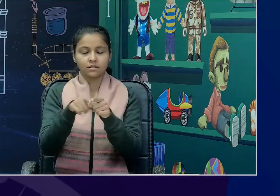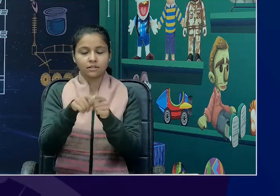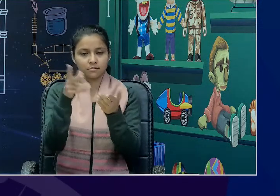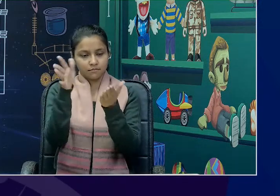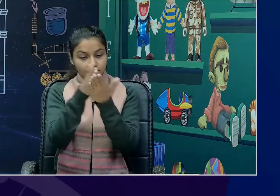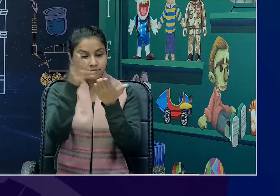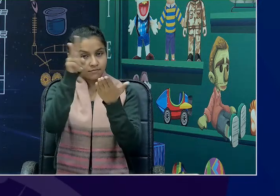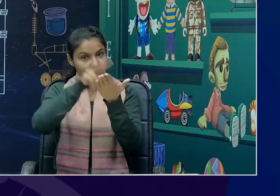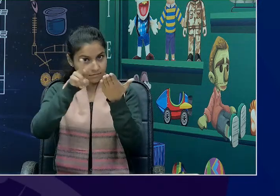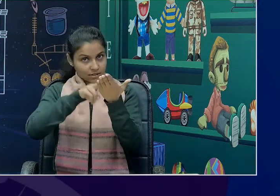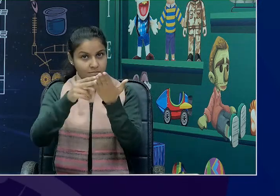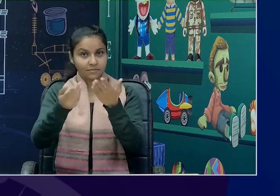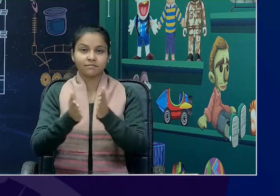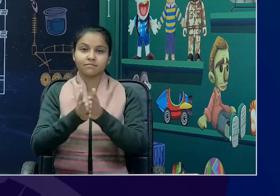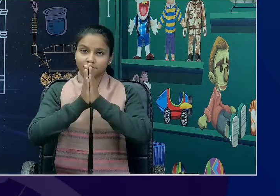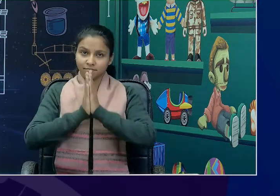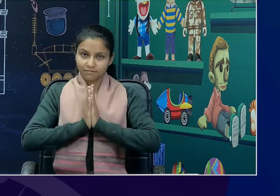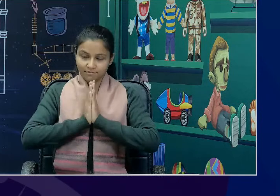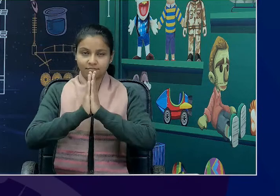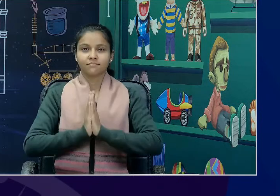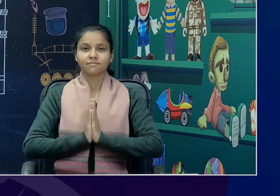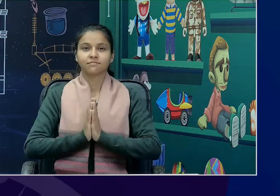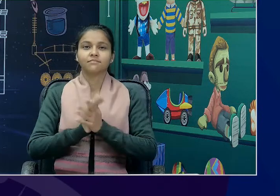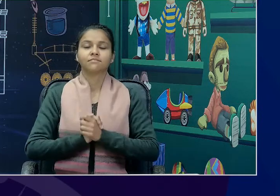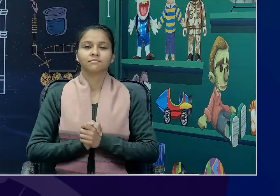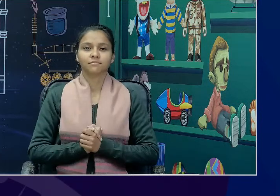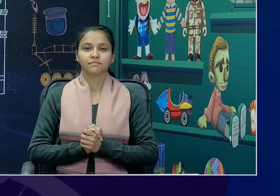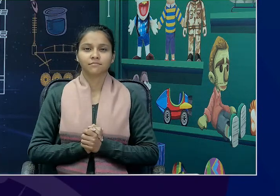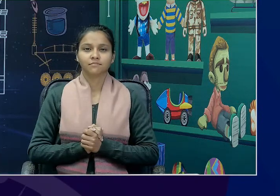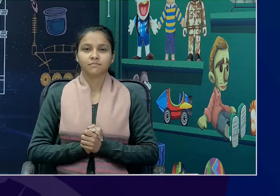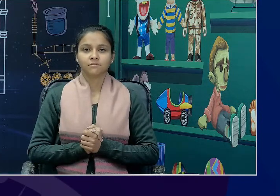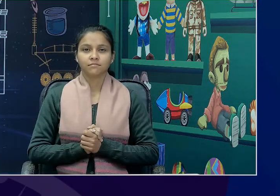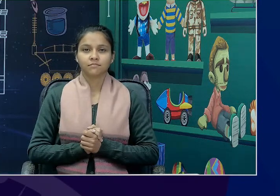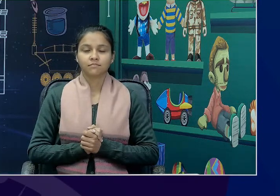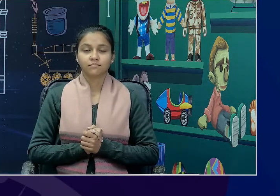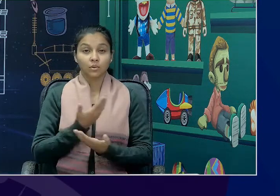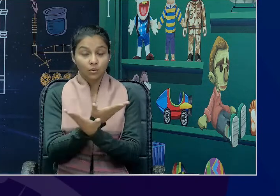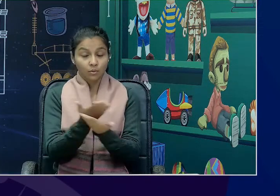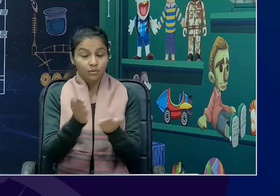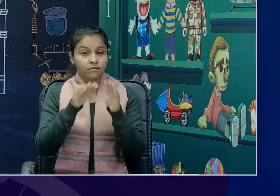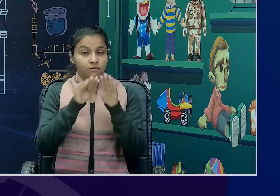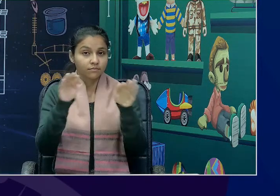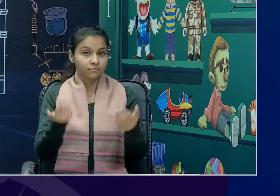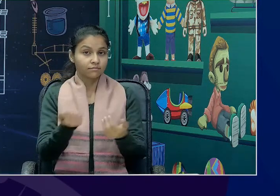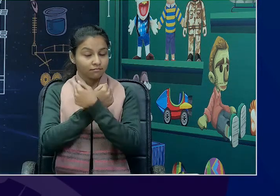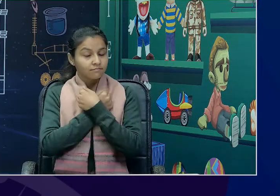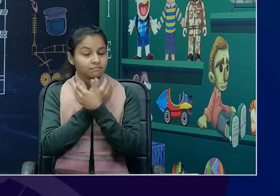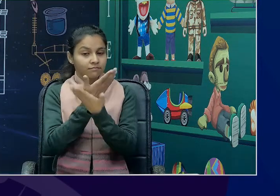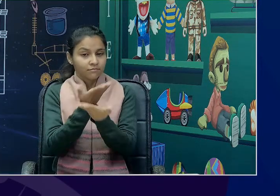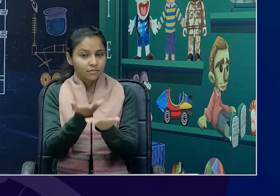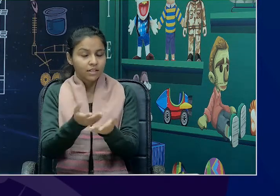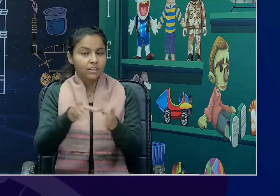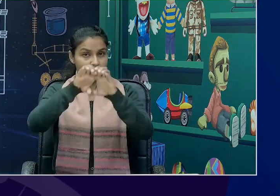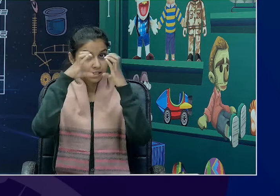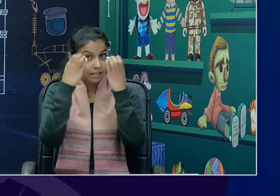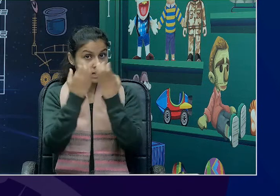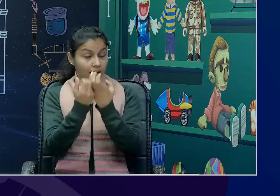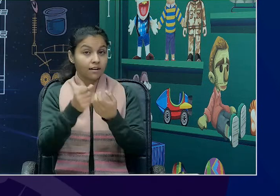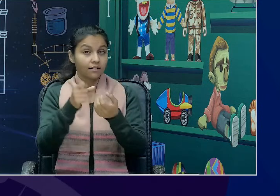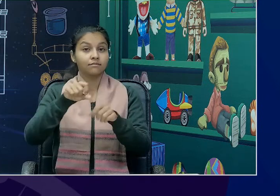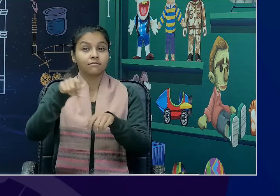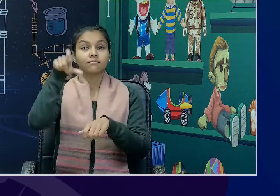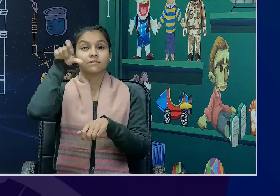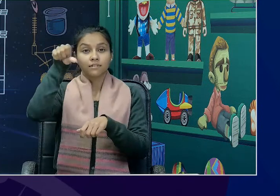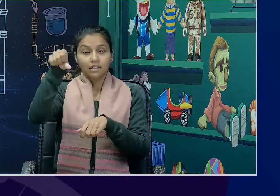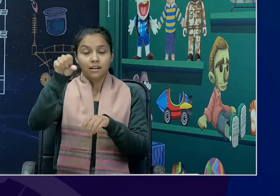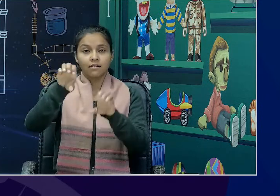समझाएंगी। दीपाली, आपका बहुत बहुत स्वागत। नमस्कार। So dear students and learners, this session is for class 9 students and the